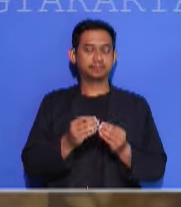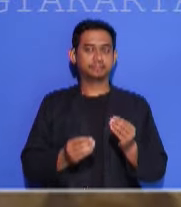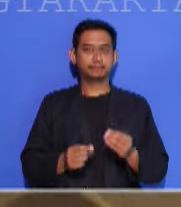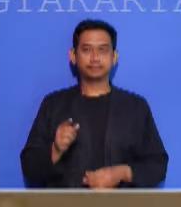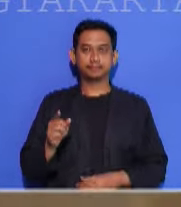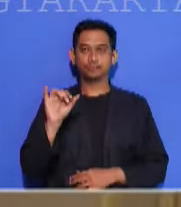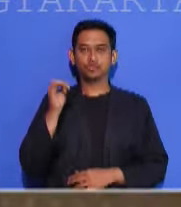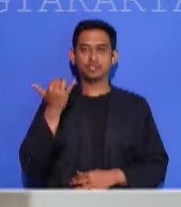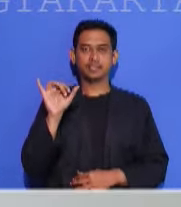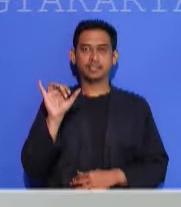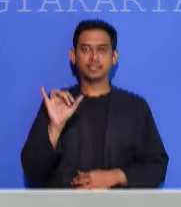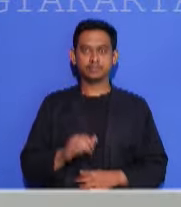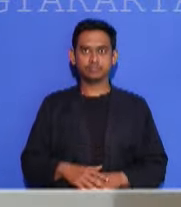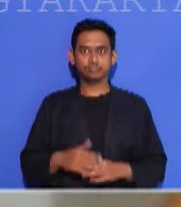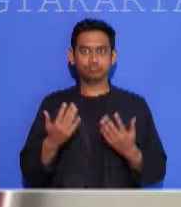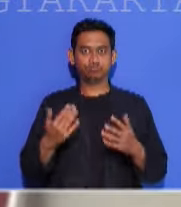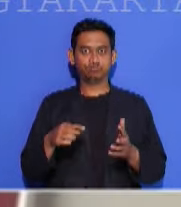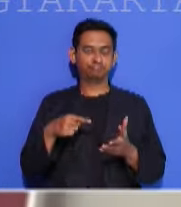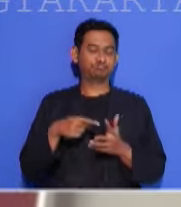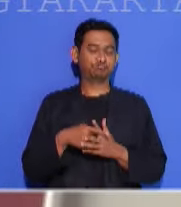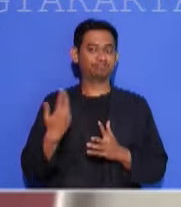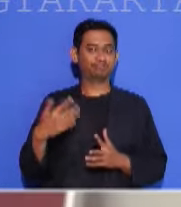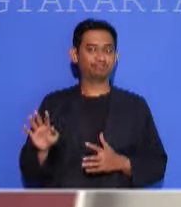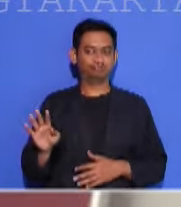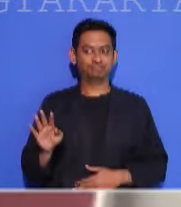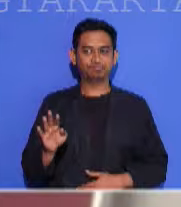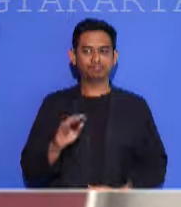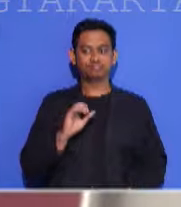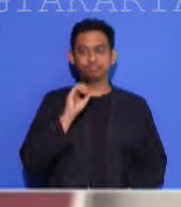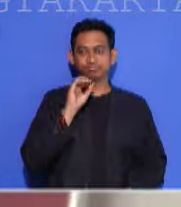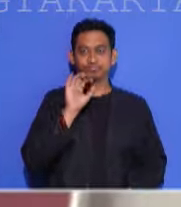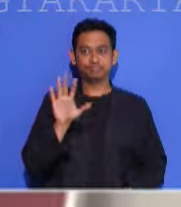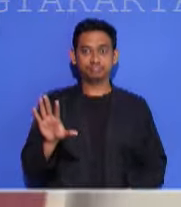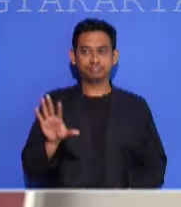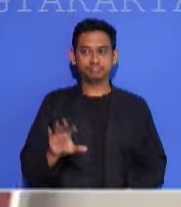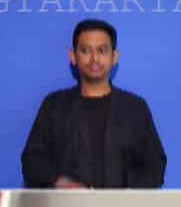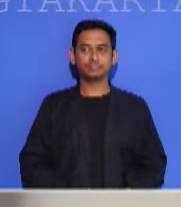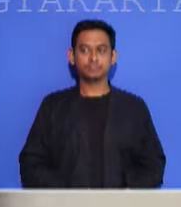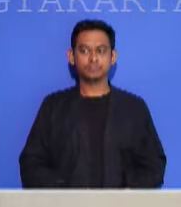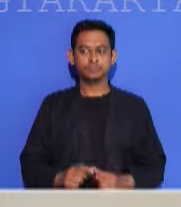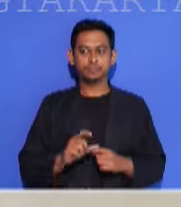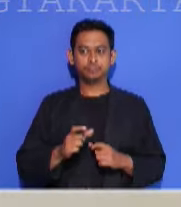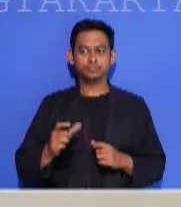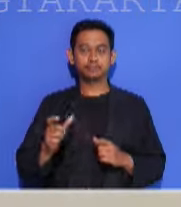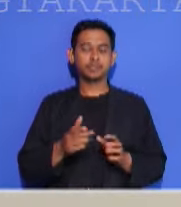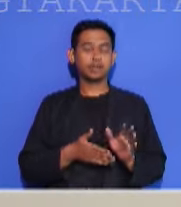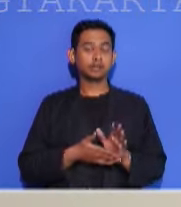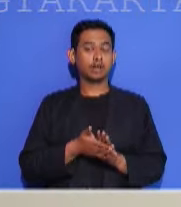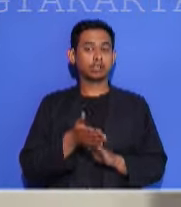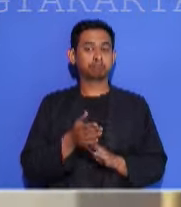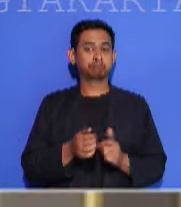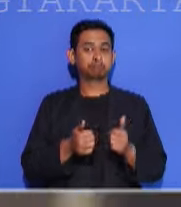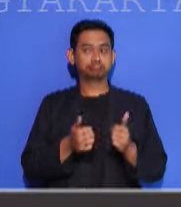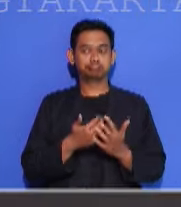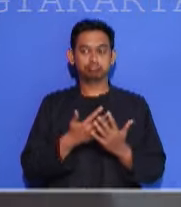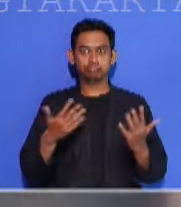Usai menggunakan hak pilihnya, Sultan mengatakan proses pemungutan suara dalam pilkada ini berjalan lancar dan masyarakat dapat menggunakan